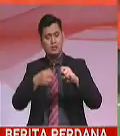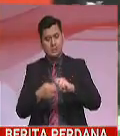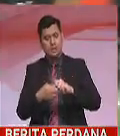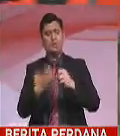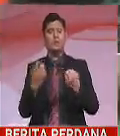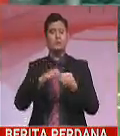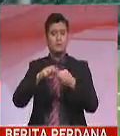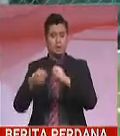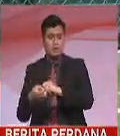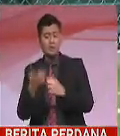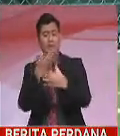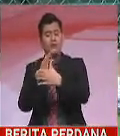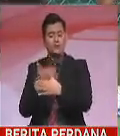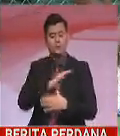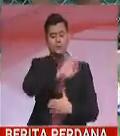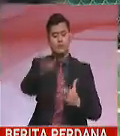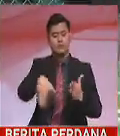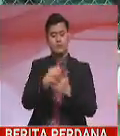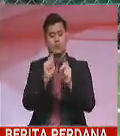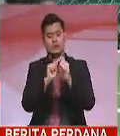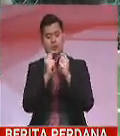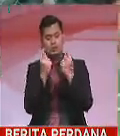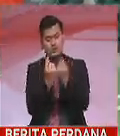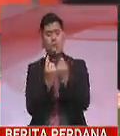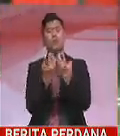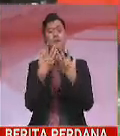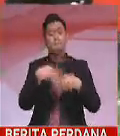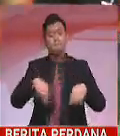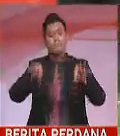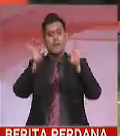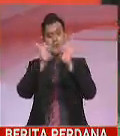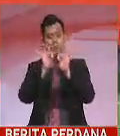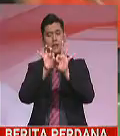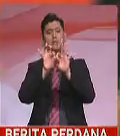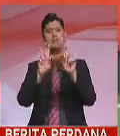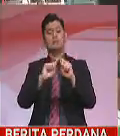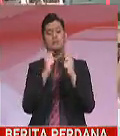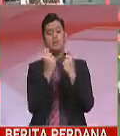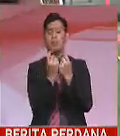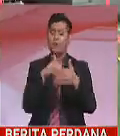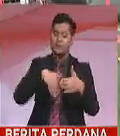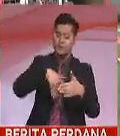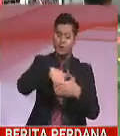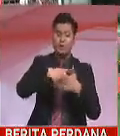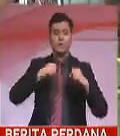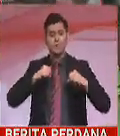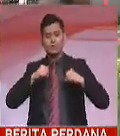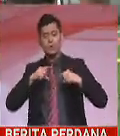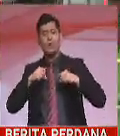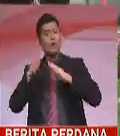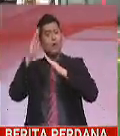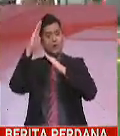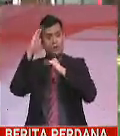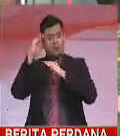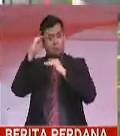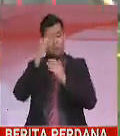Sepak Negeri FA, betapa pentingnya skuad bola sepak mereka diswastakan. Kebergantungan kepada dana kerajaan negeri